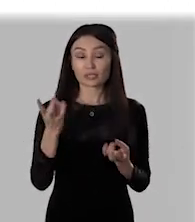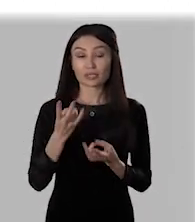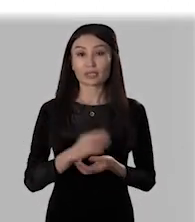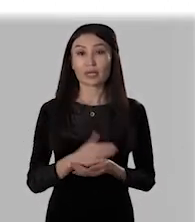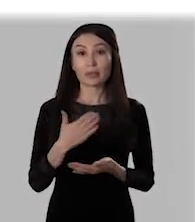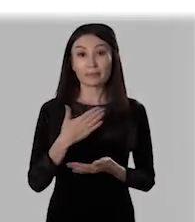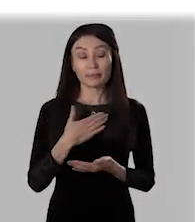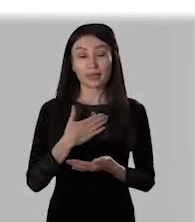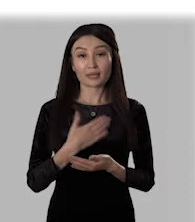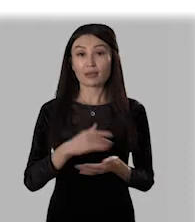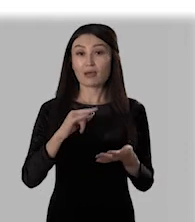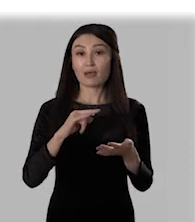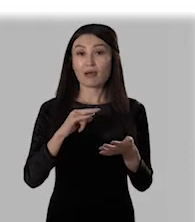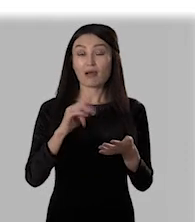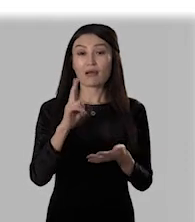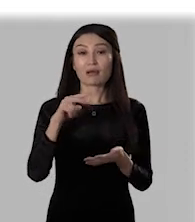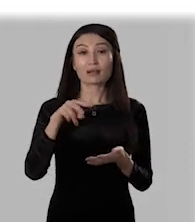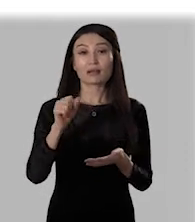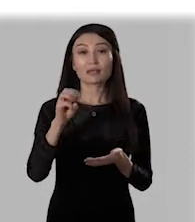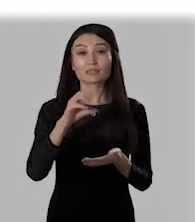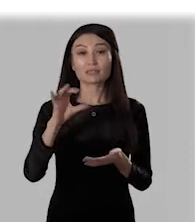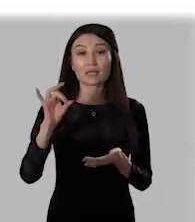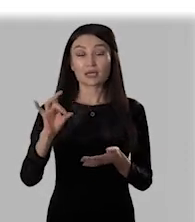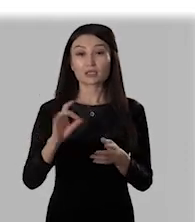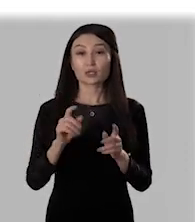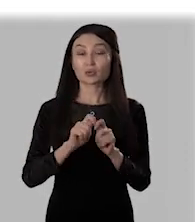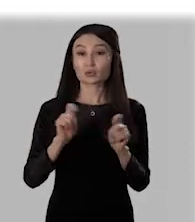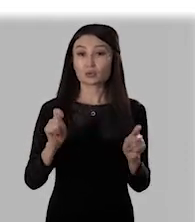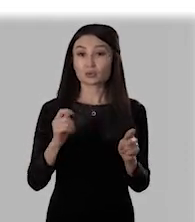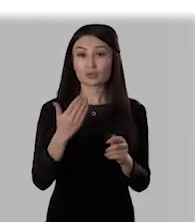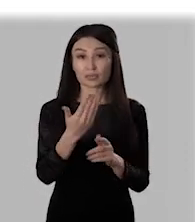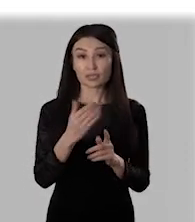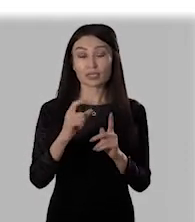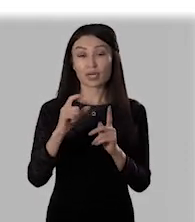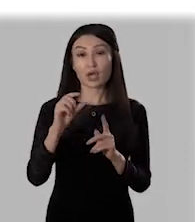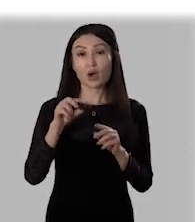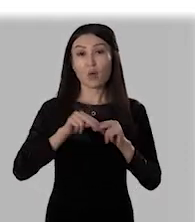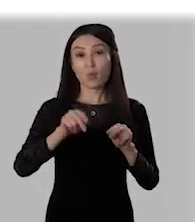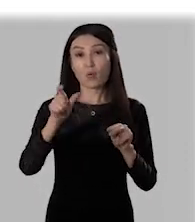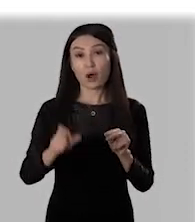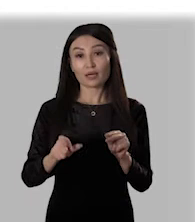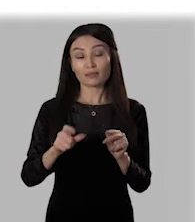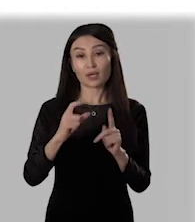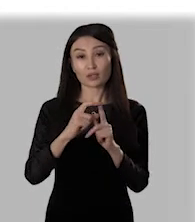Мен кластер түзүү үчүн силерге мугалим деген сөздү сунуштайм.